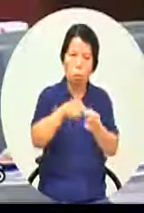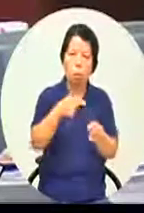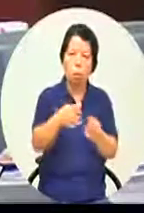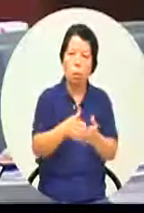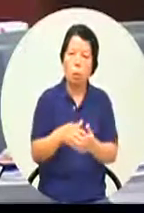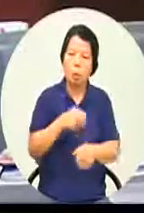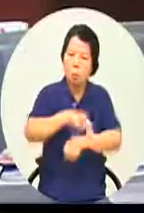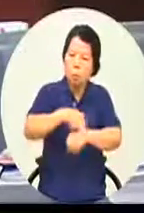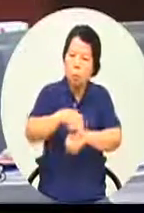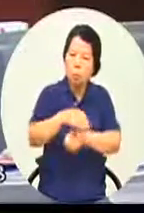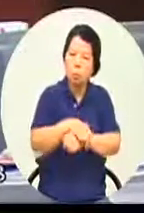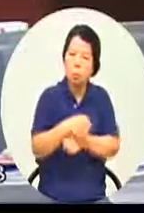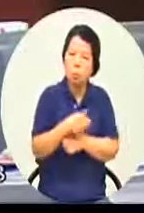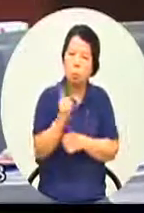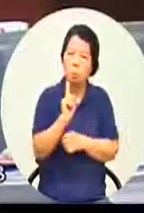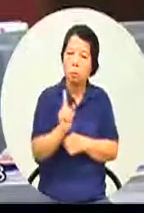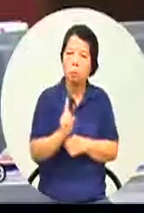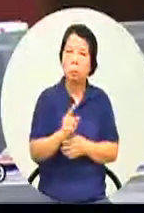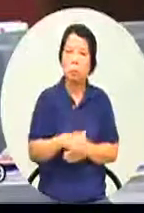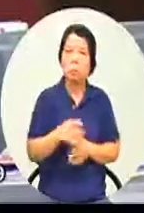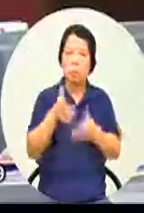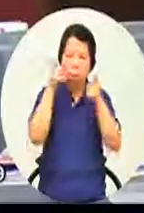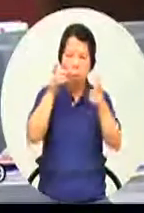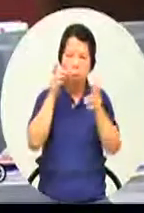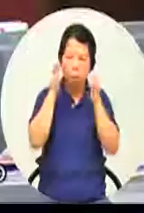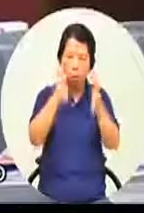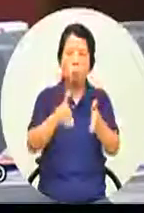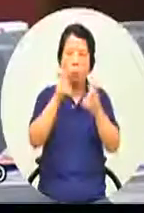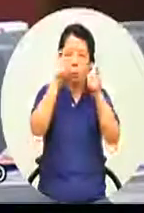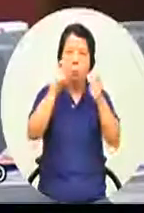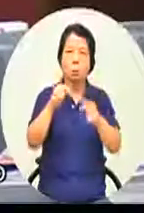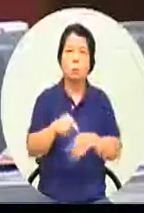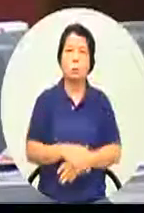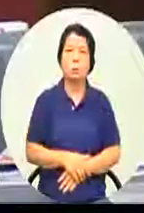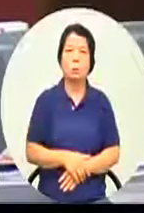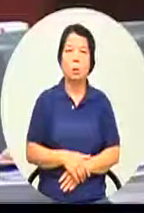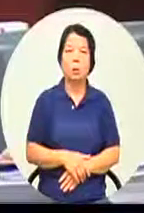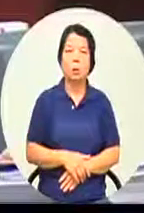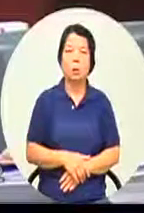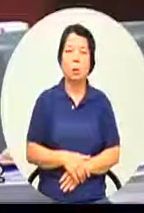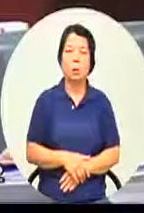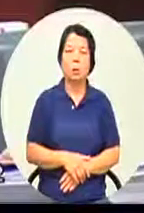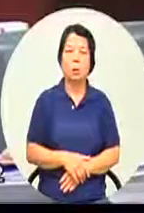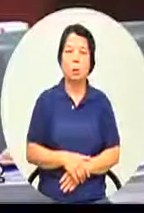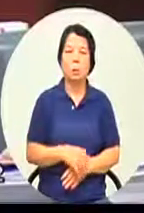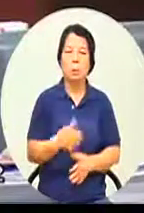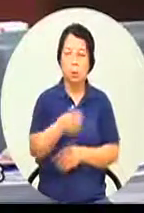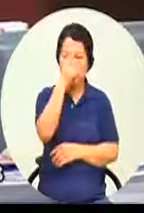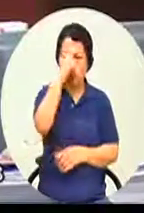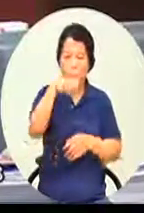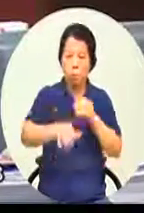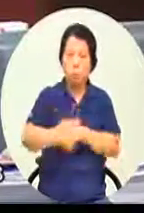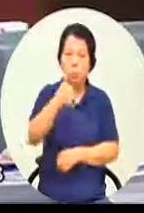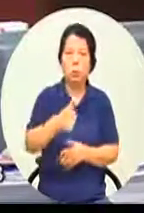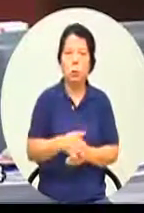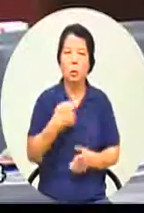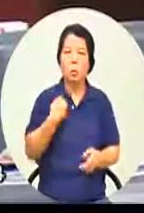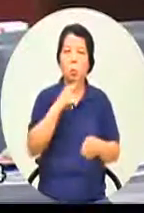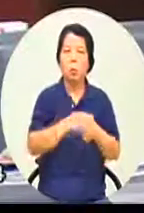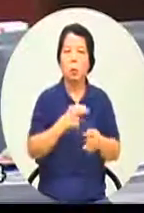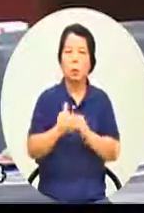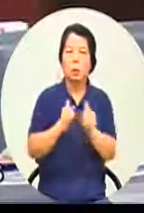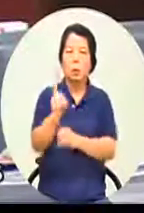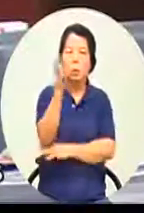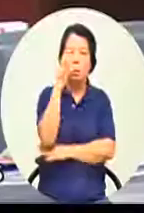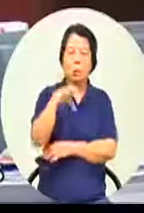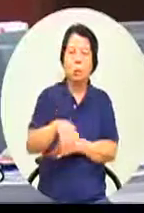的计划哈。就整个高雄的部分，那我们这边先期待我们的曾局长哈，因为我相信你在民政局做得